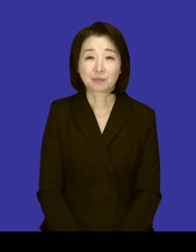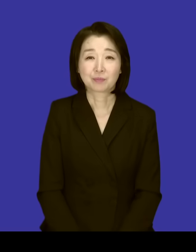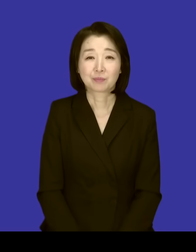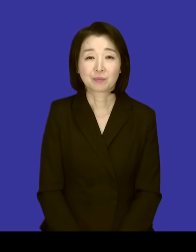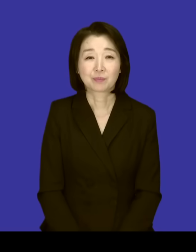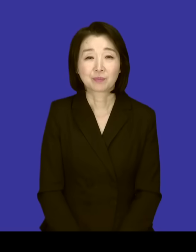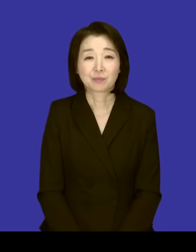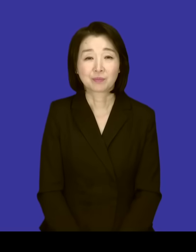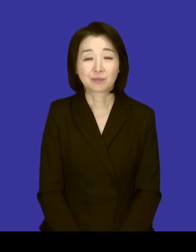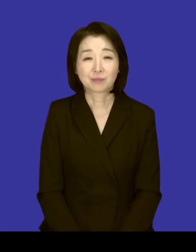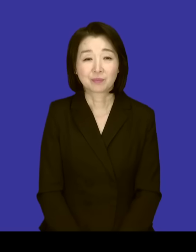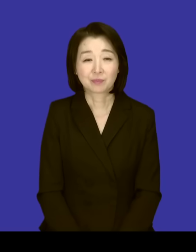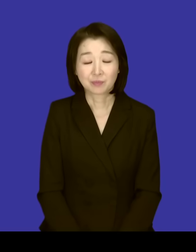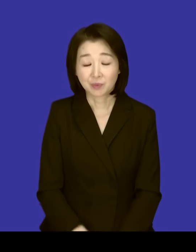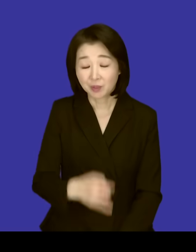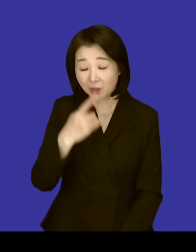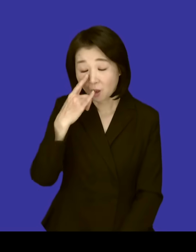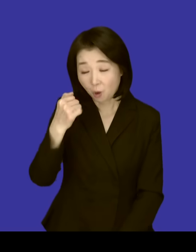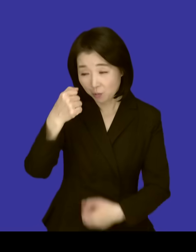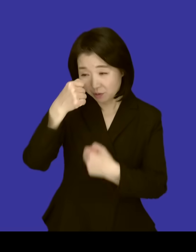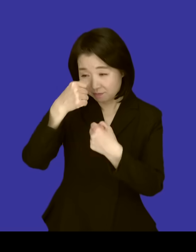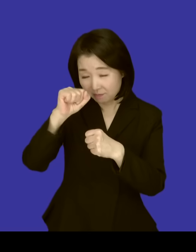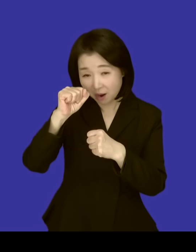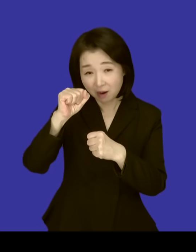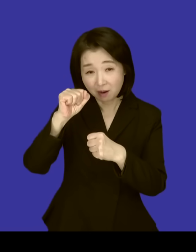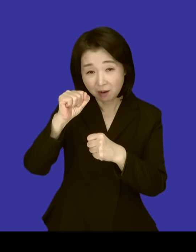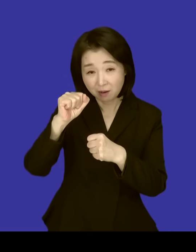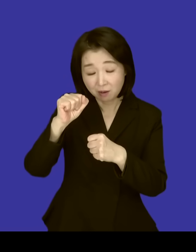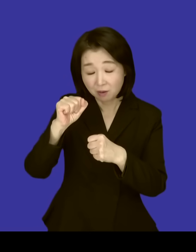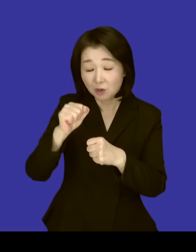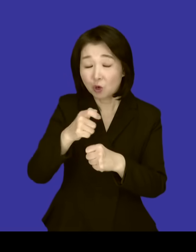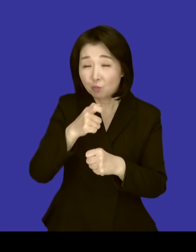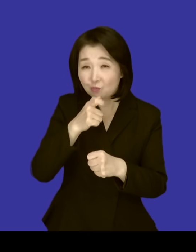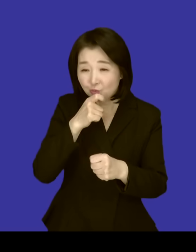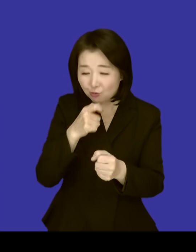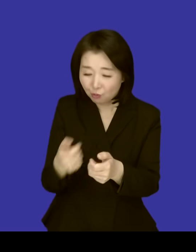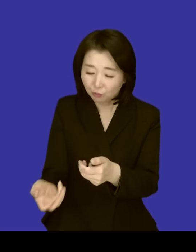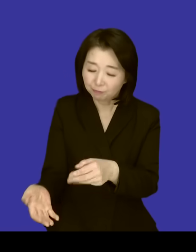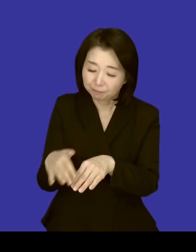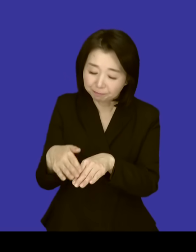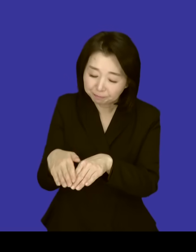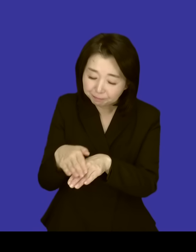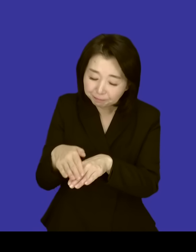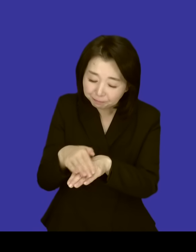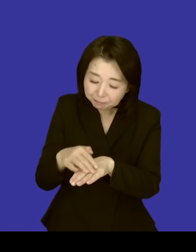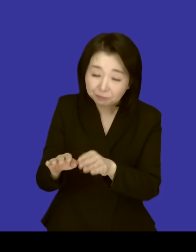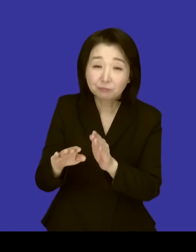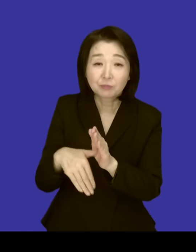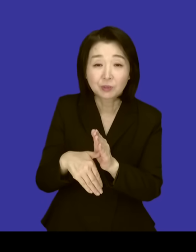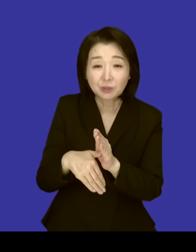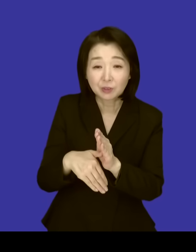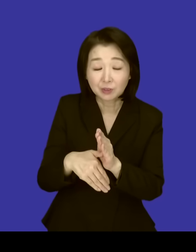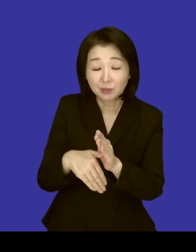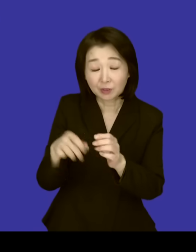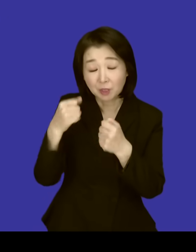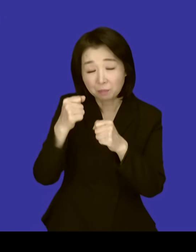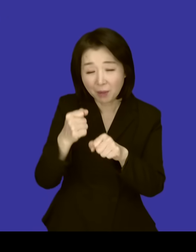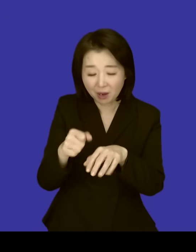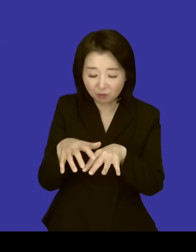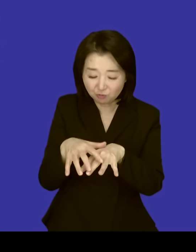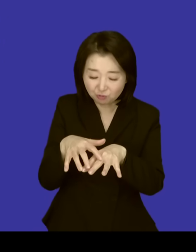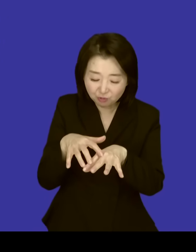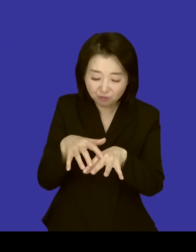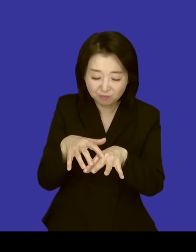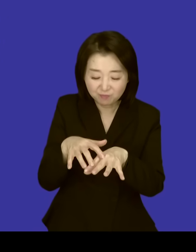게 한번 어머니 발을 이렇게 딱 물로 해가지고 씻겨 드리는데 그 발의 주름이